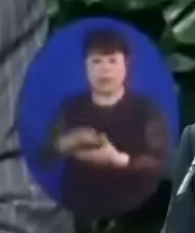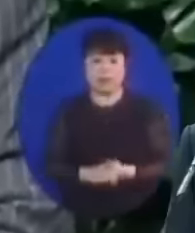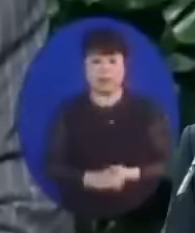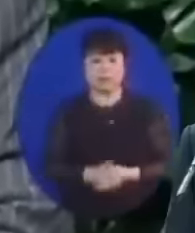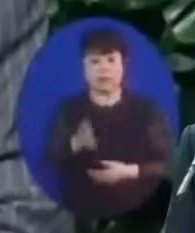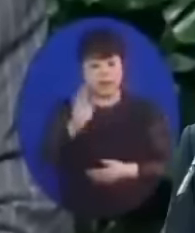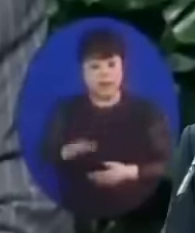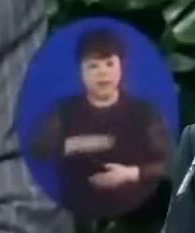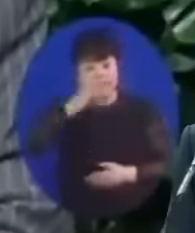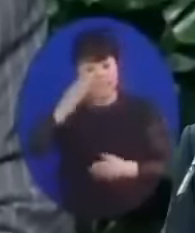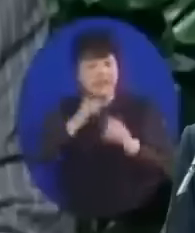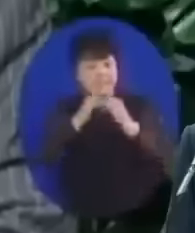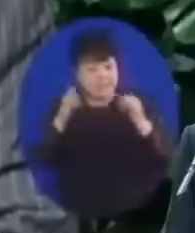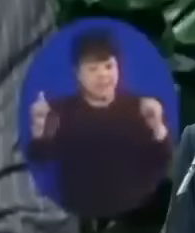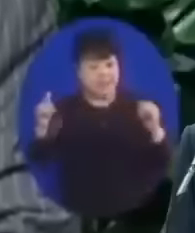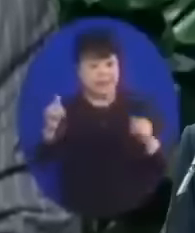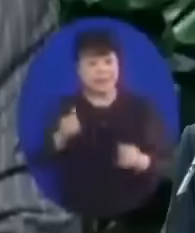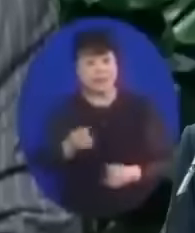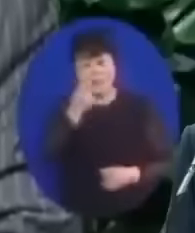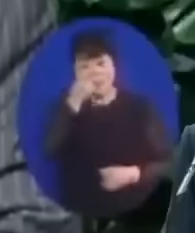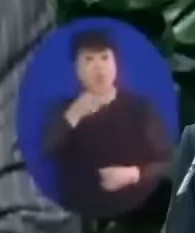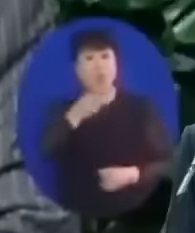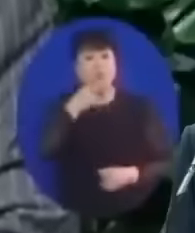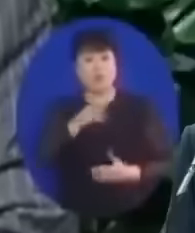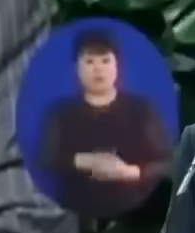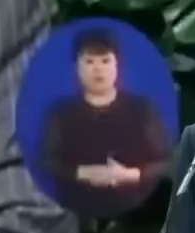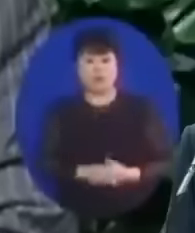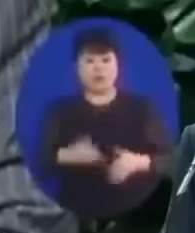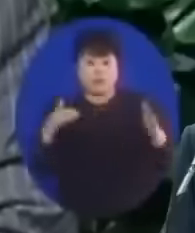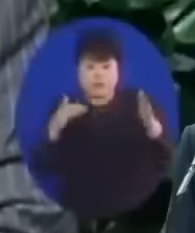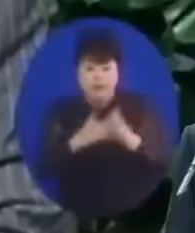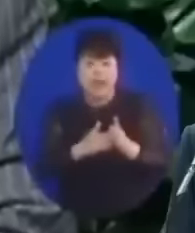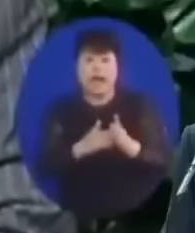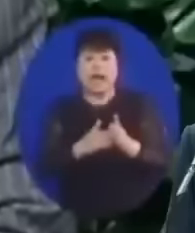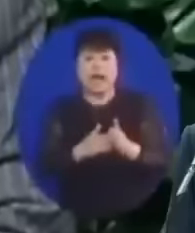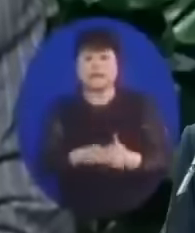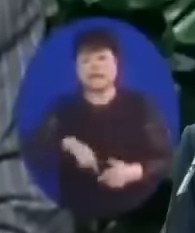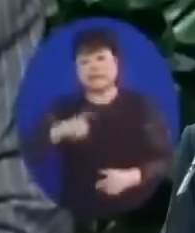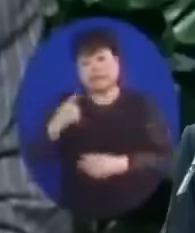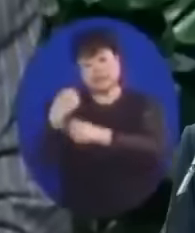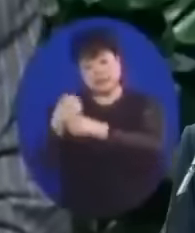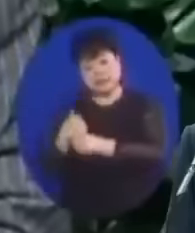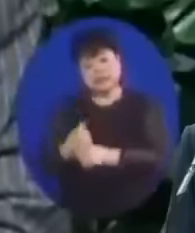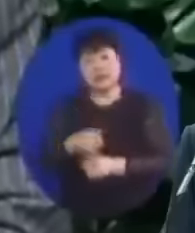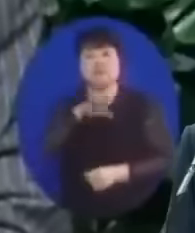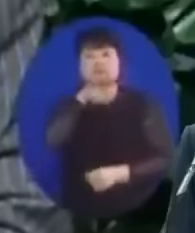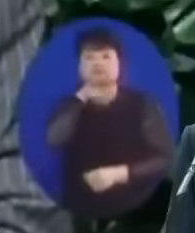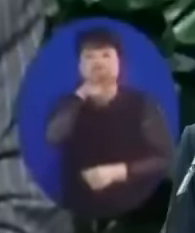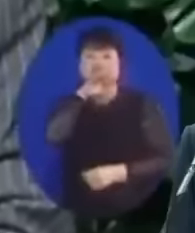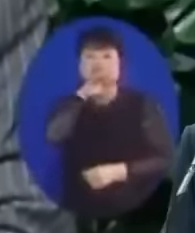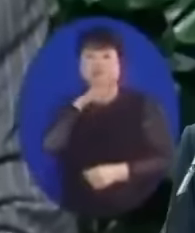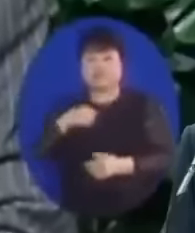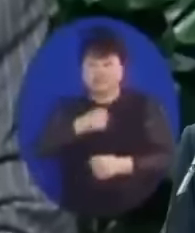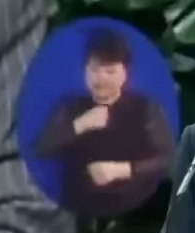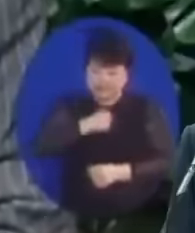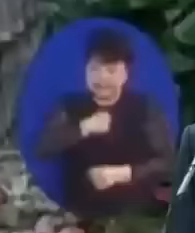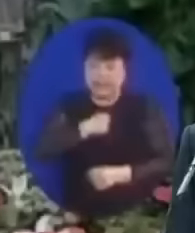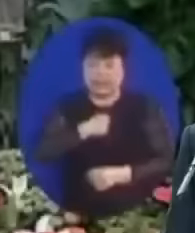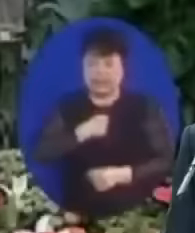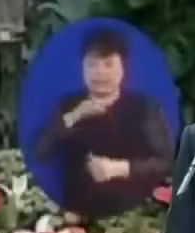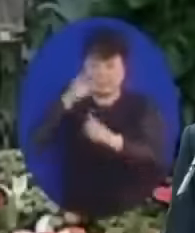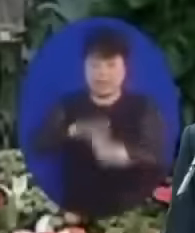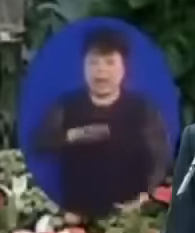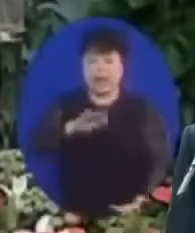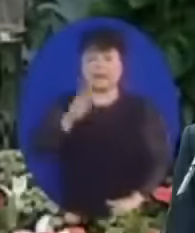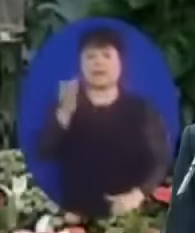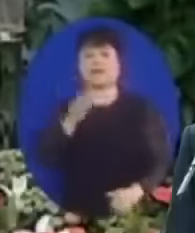그래도 이스라엘 백성은 배우지 못했었습니다. 끝까지 자기들을 의지하고 원망, 불평, 탄식을 하다가 낙제성이